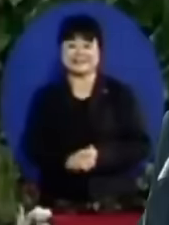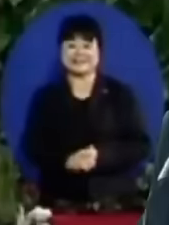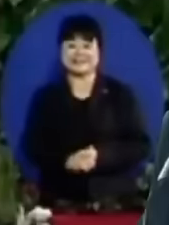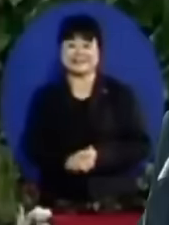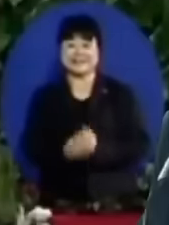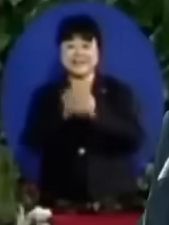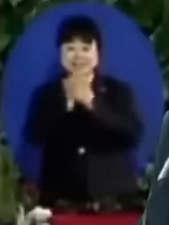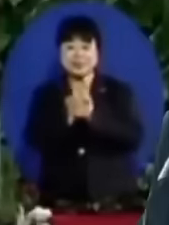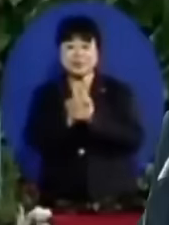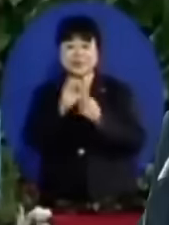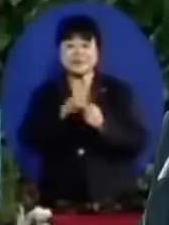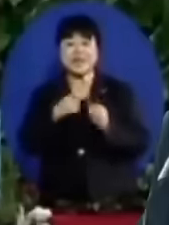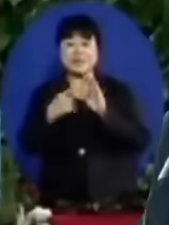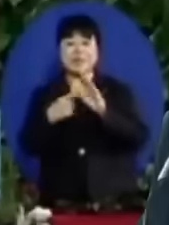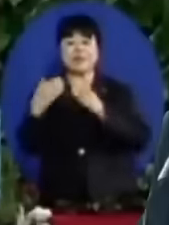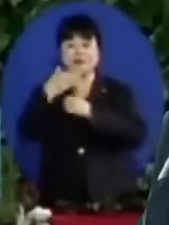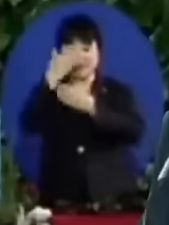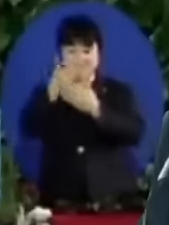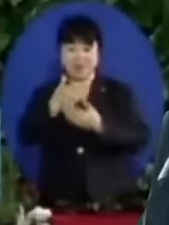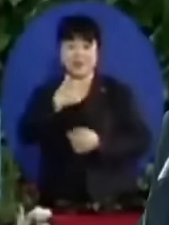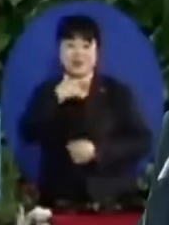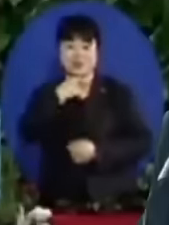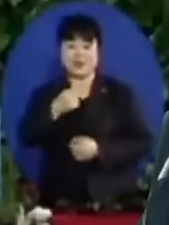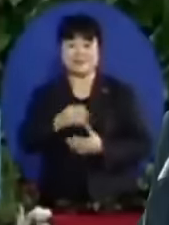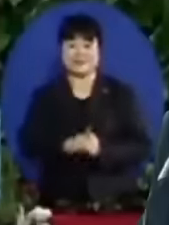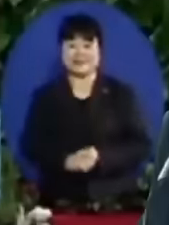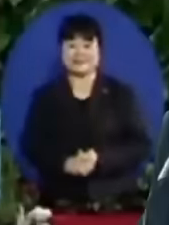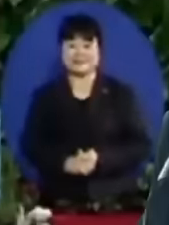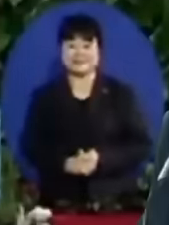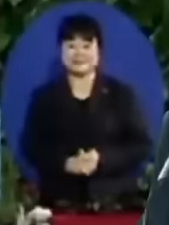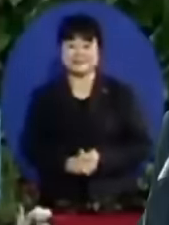오늘 기도라는 제목으로 여러분과 함께 은혜를 나누겠습니다.